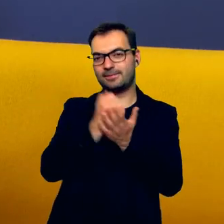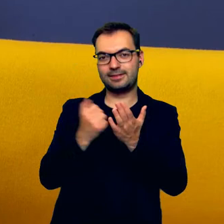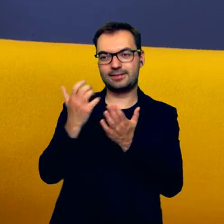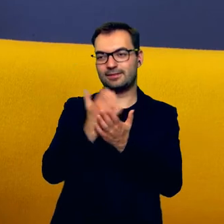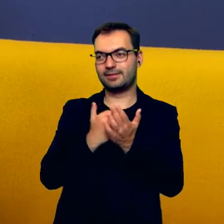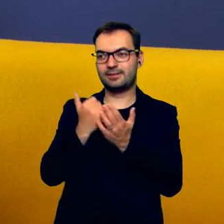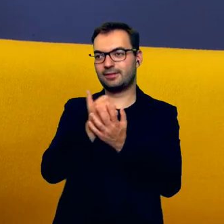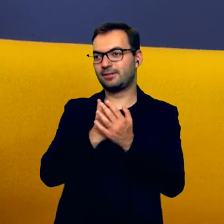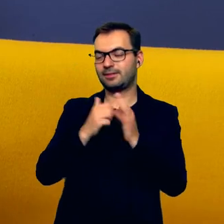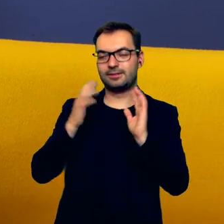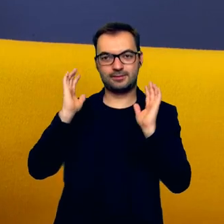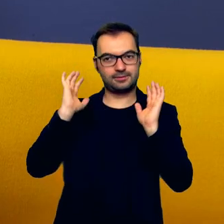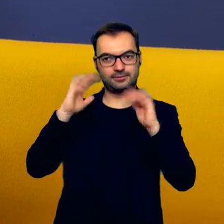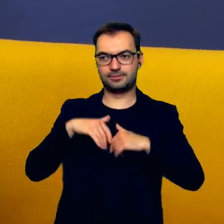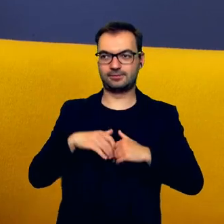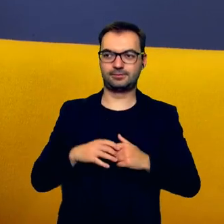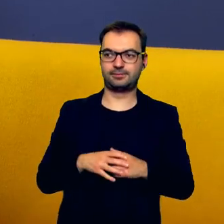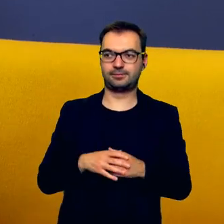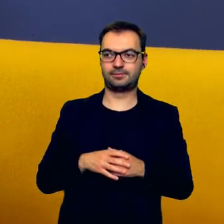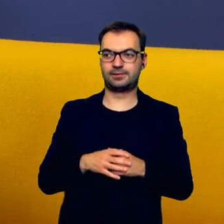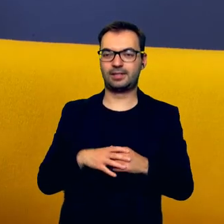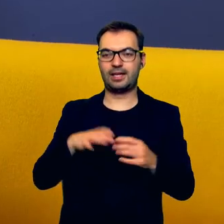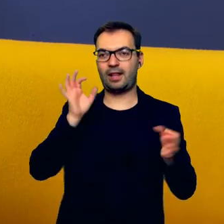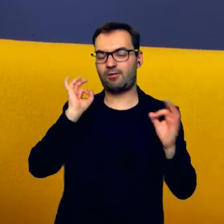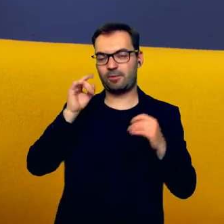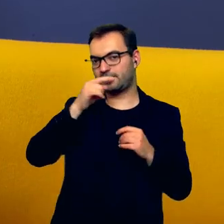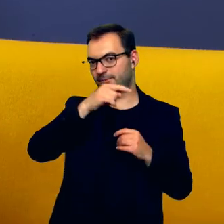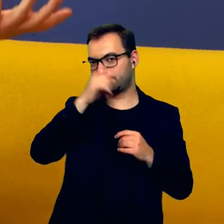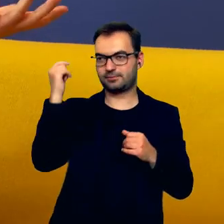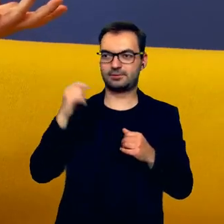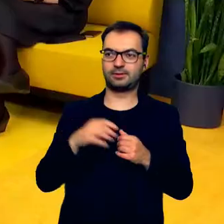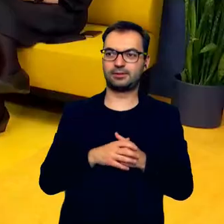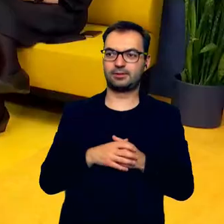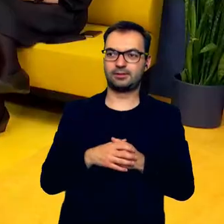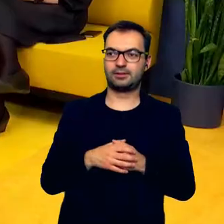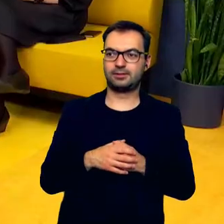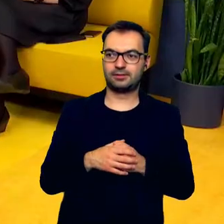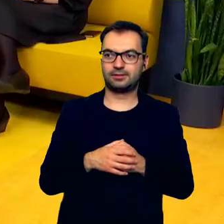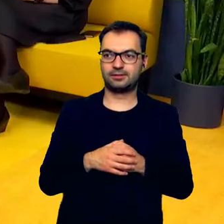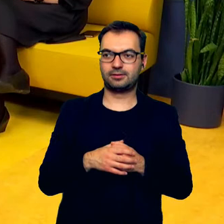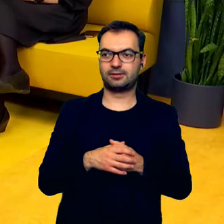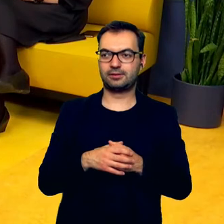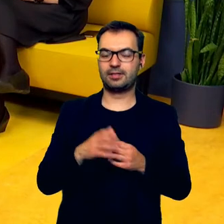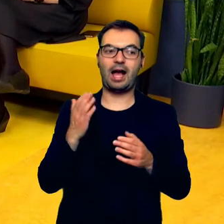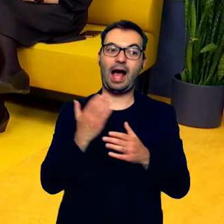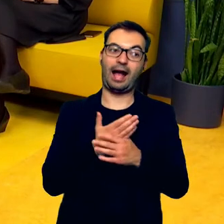gromadzić nieprawdopodobne ilości informacji, bajtów, powiedzielibyśmy dzisiaj,